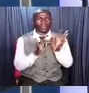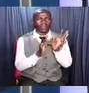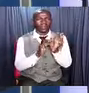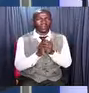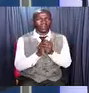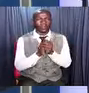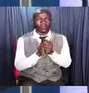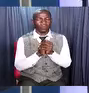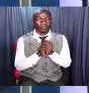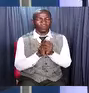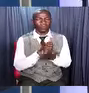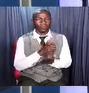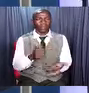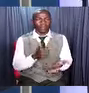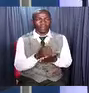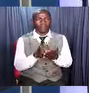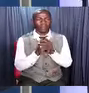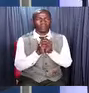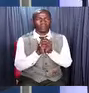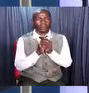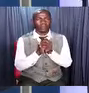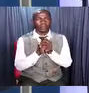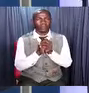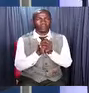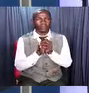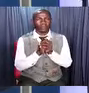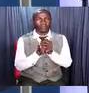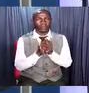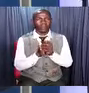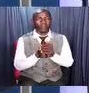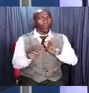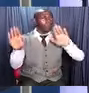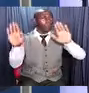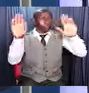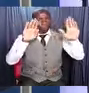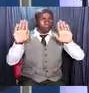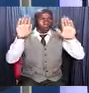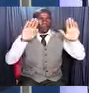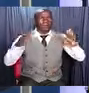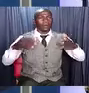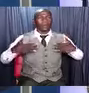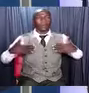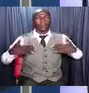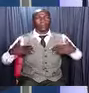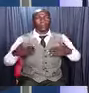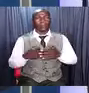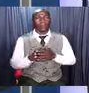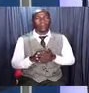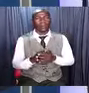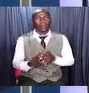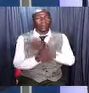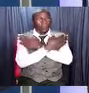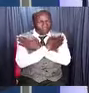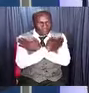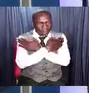Jesus. Amen. Amen. Watu wa ajabu. Amazing people. Mliopendwa